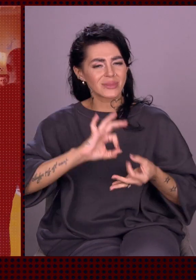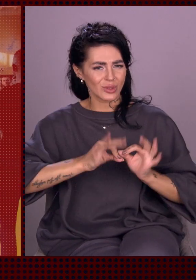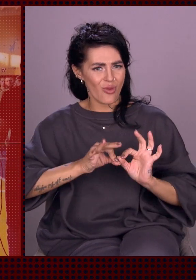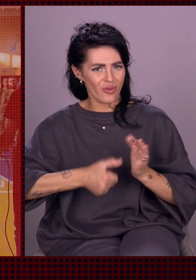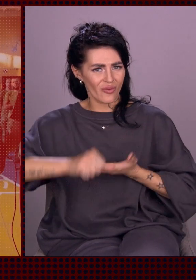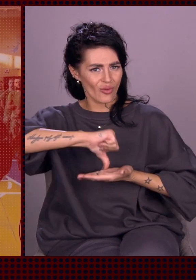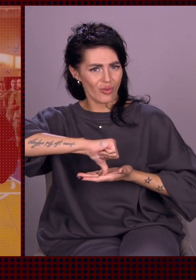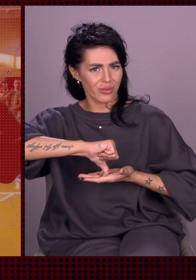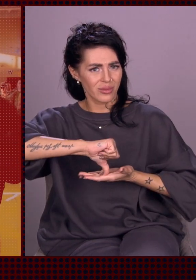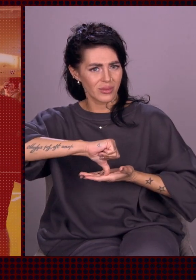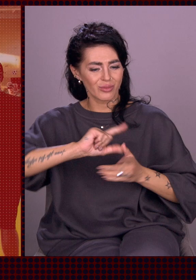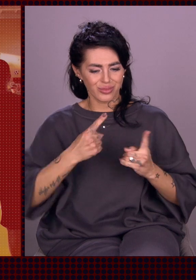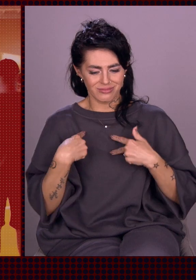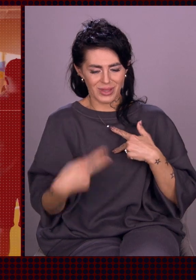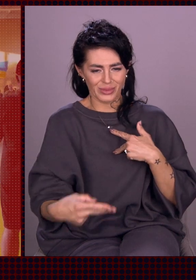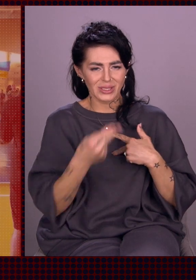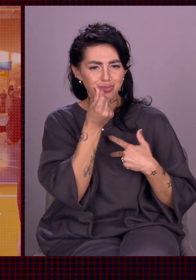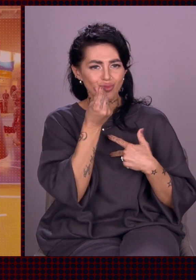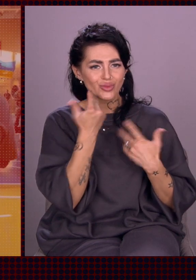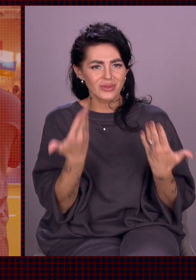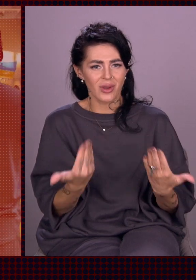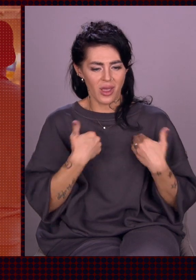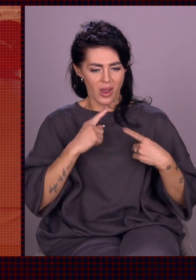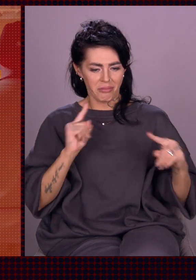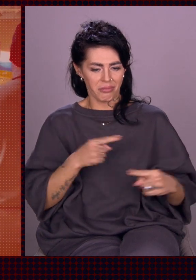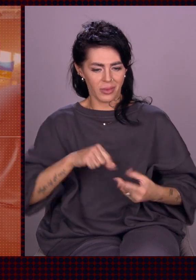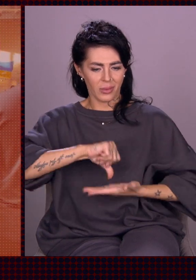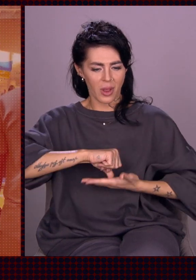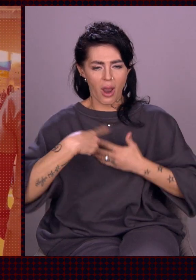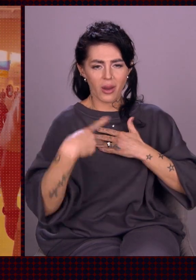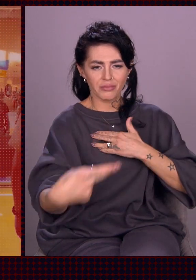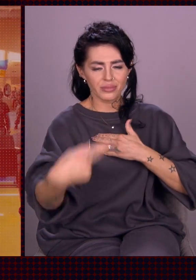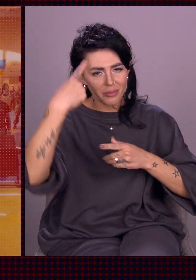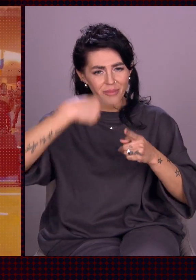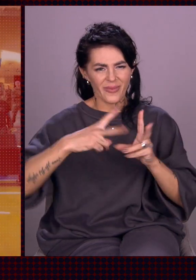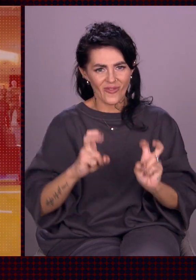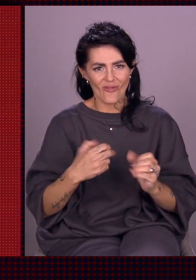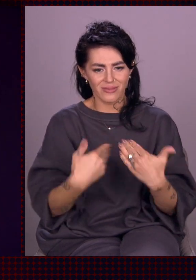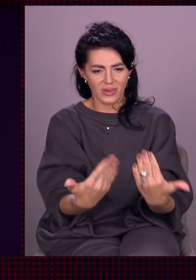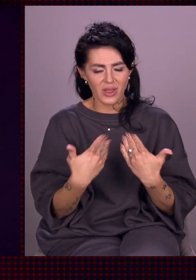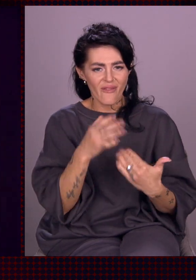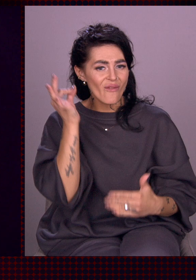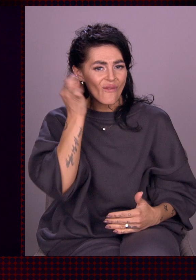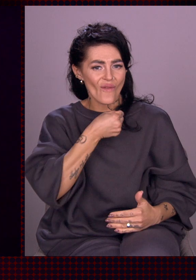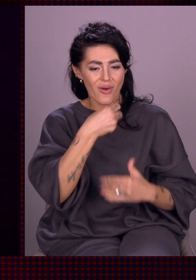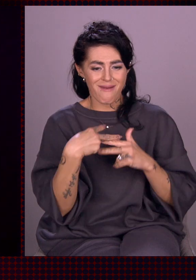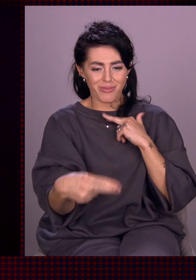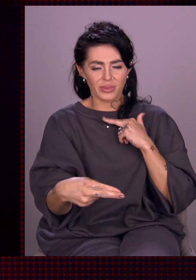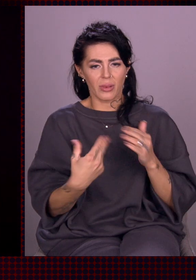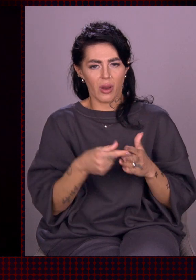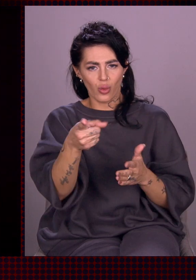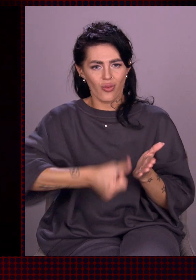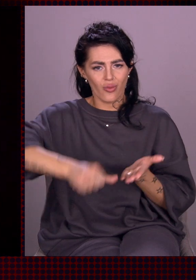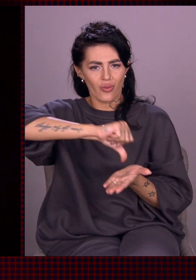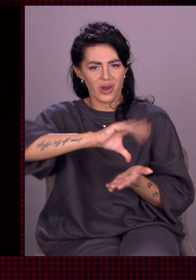ти чувак, який виступає на сцені, а твої побратими практично ідентичного твого віку або і молодші